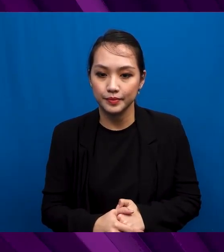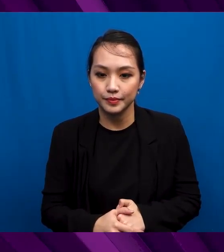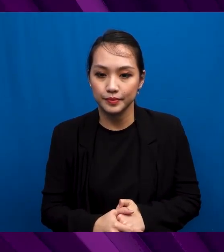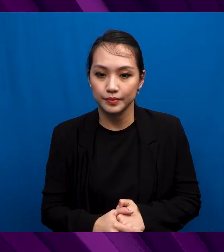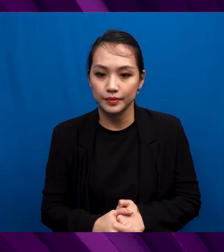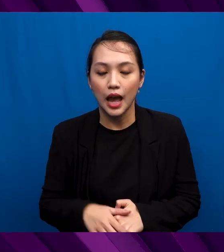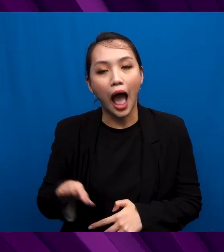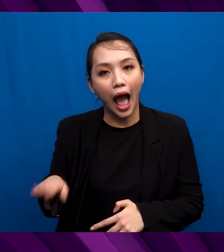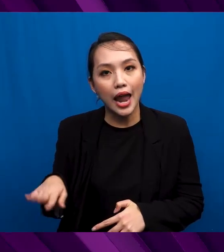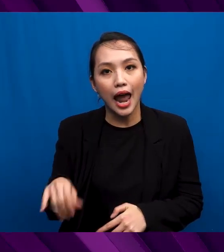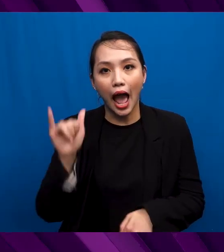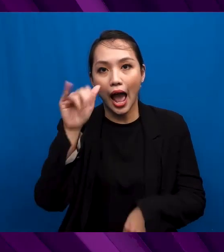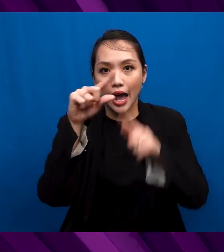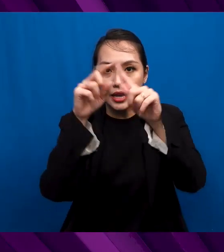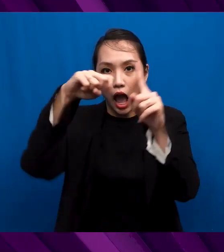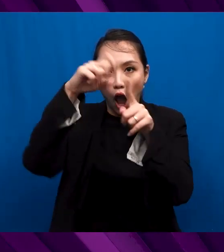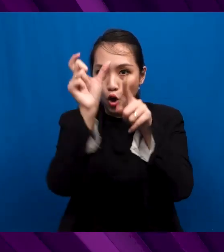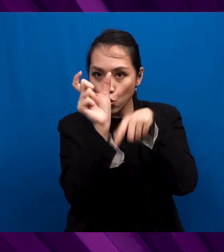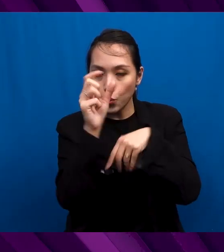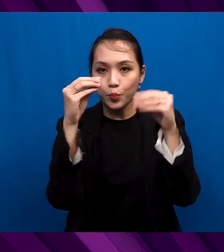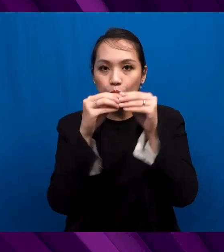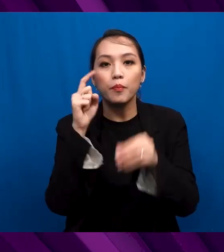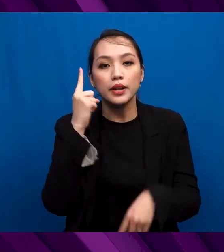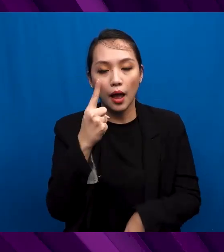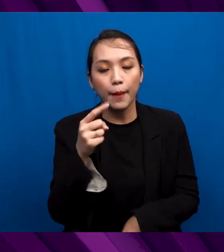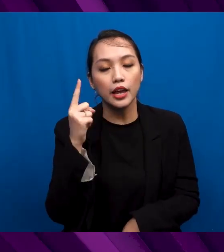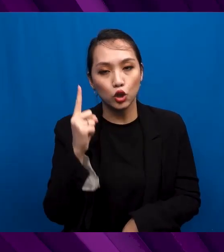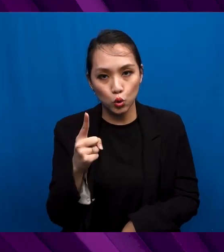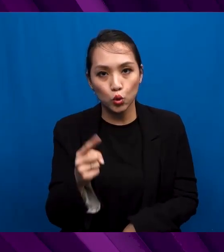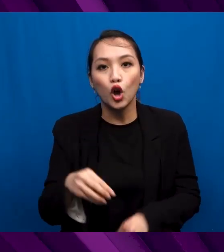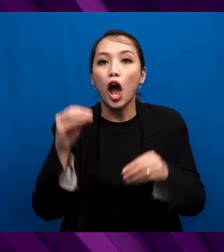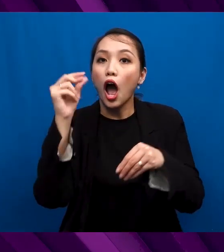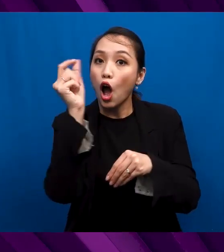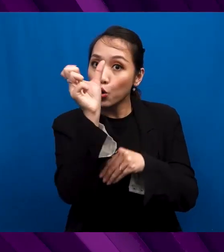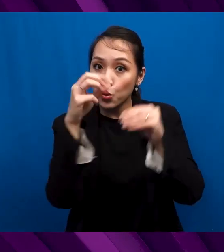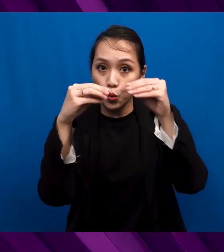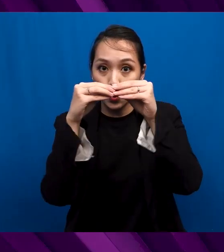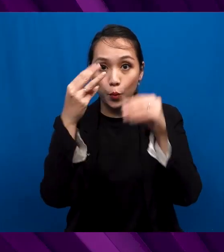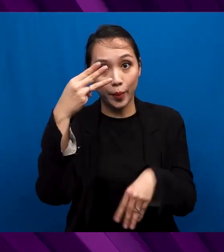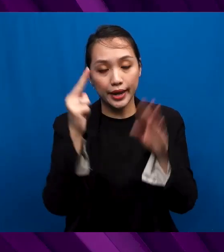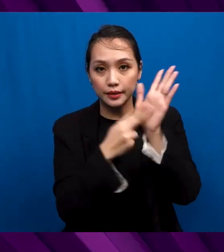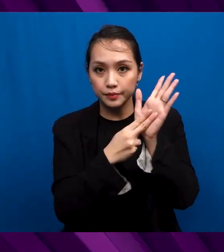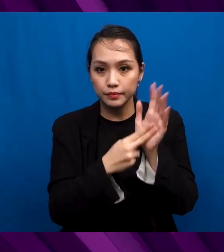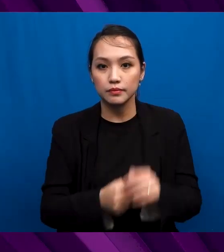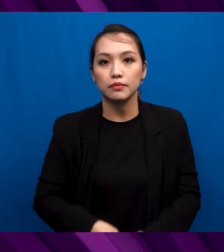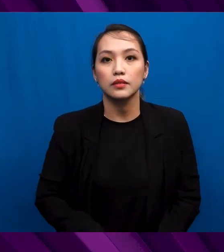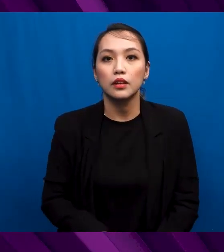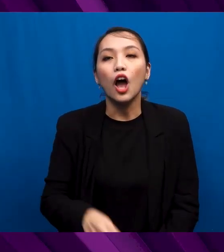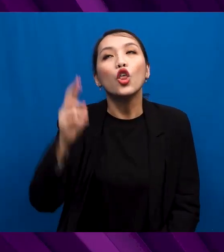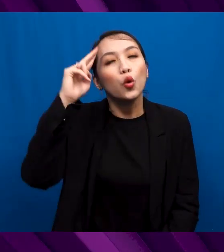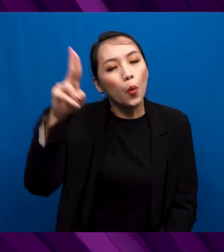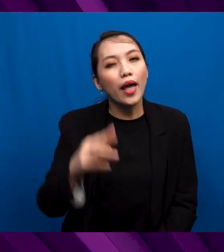adalah Ruben. Tuhan itu nggak melanggar. Orang meskipun salah pun Tuhan perhatikan hak asasinya.